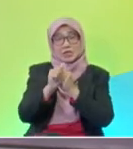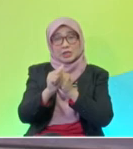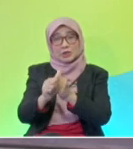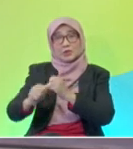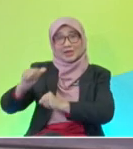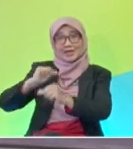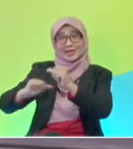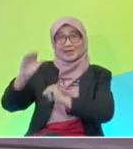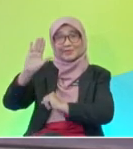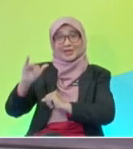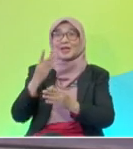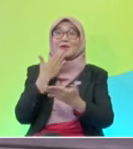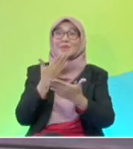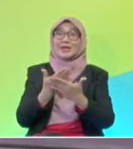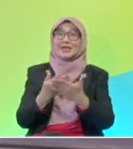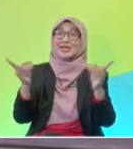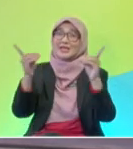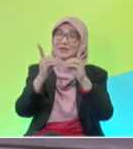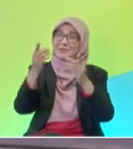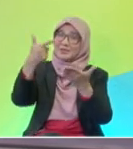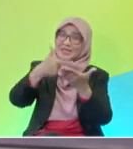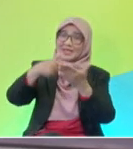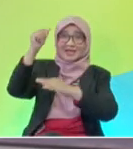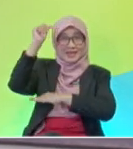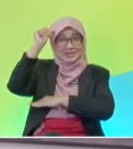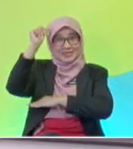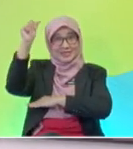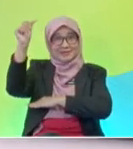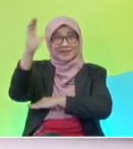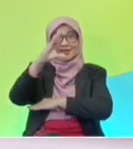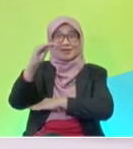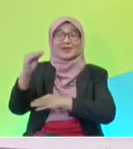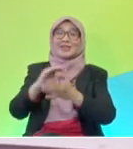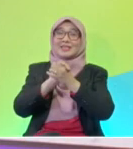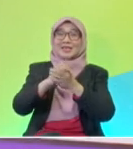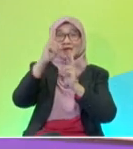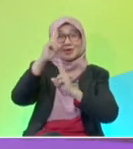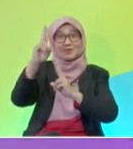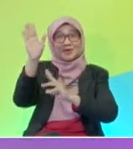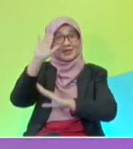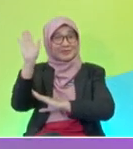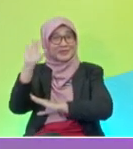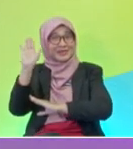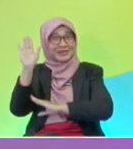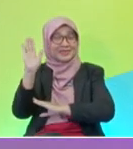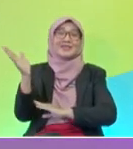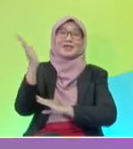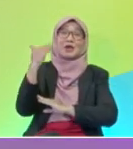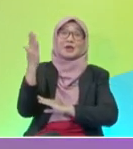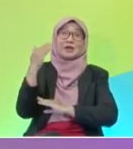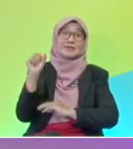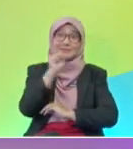saya shamira Nazir kita jumpa lagi di besok akan datang Assalamualaikum dan salam hormat bye Cikgu Jom kita nyanyi Cikgu Jom